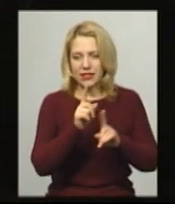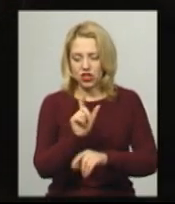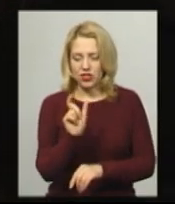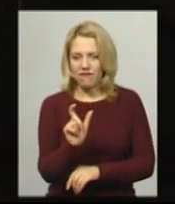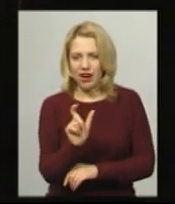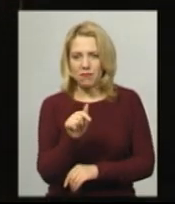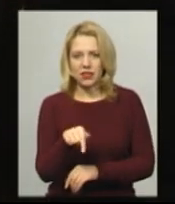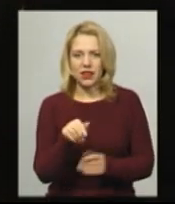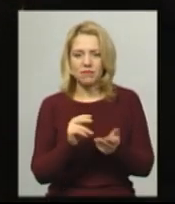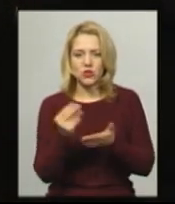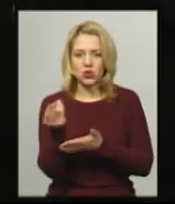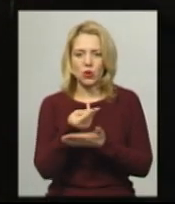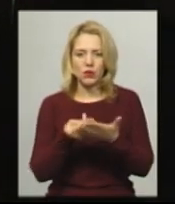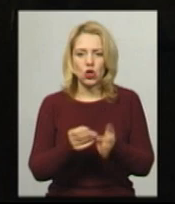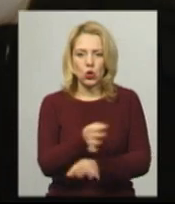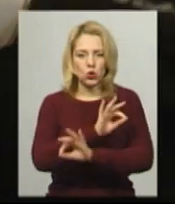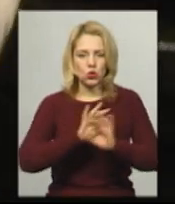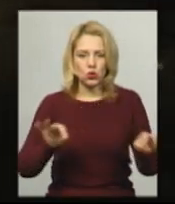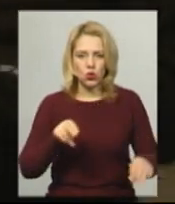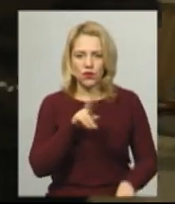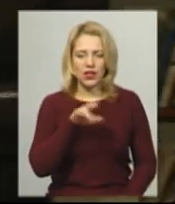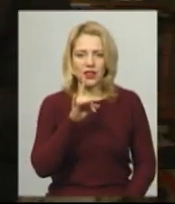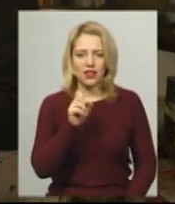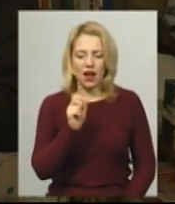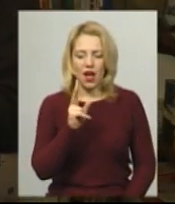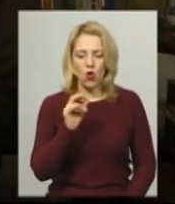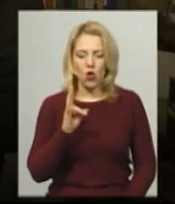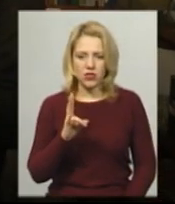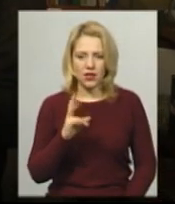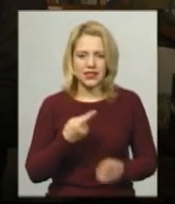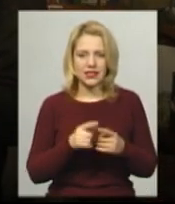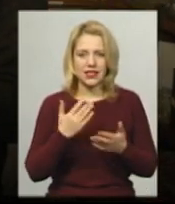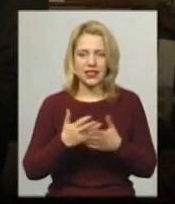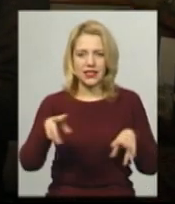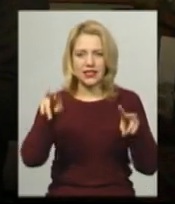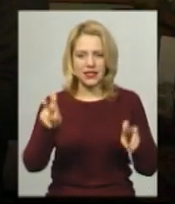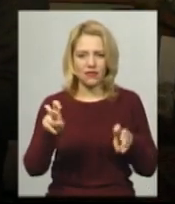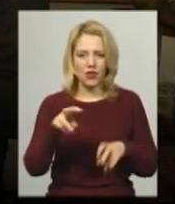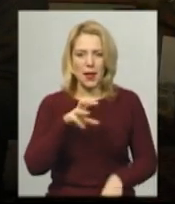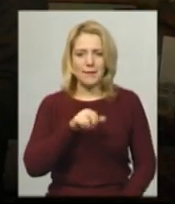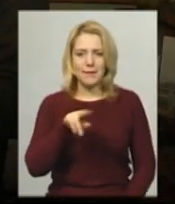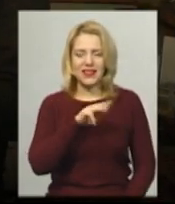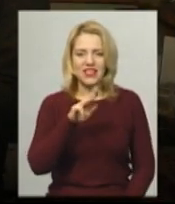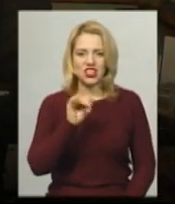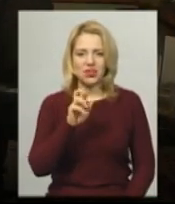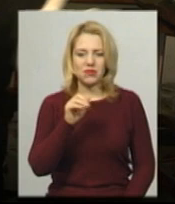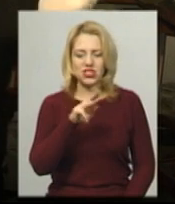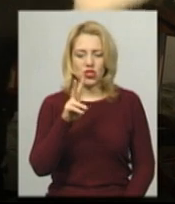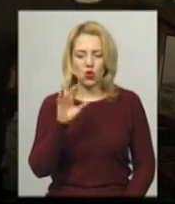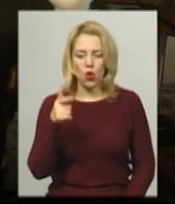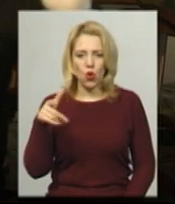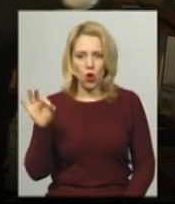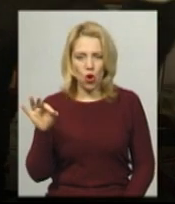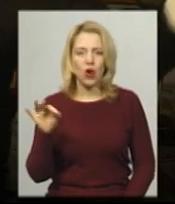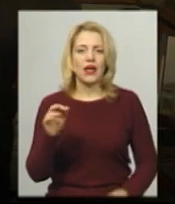на якій зображено чудовий дракон, який тепер став символом вже Меджибіжського замку, і ми маємо свого дракона. Від нього тепер вже